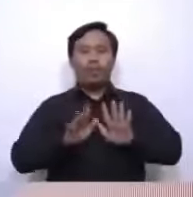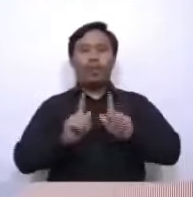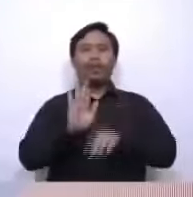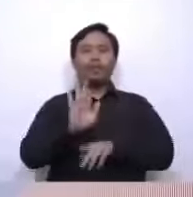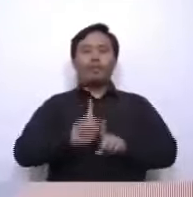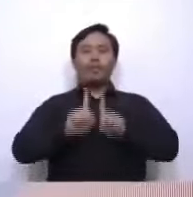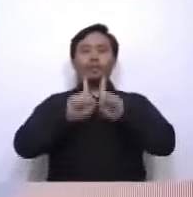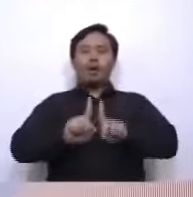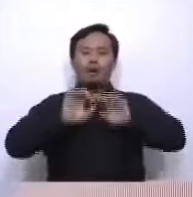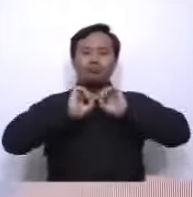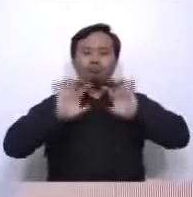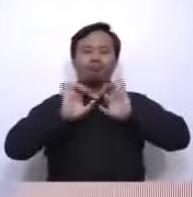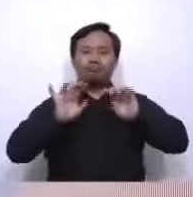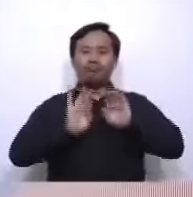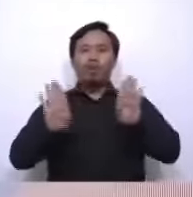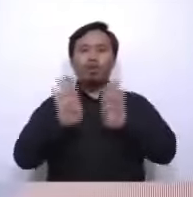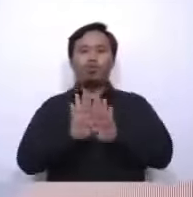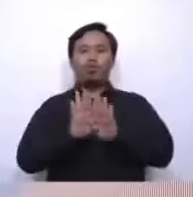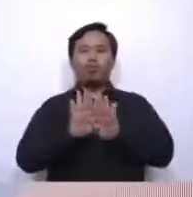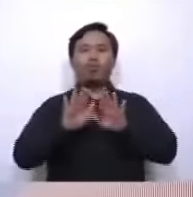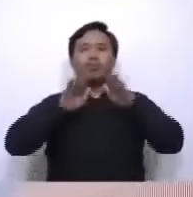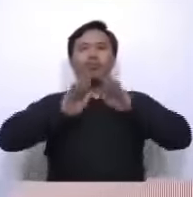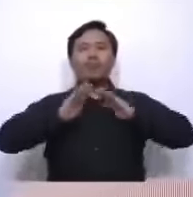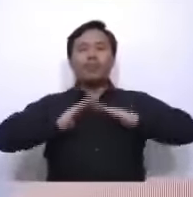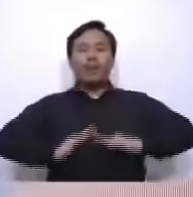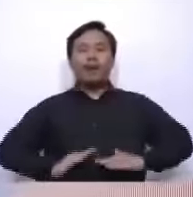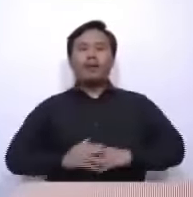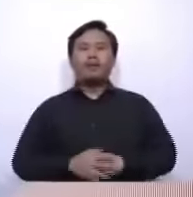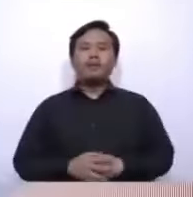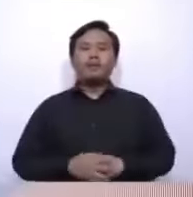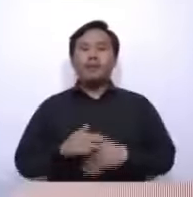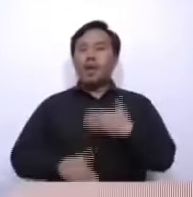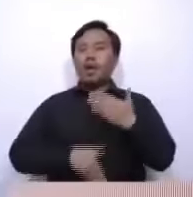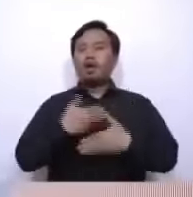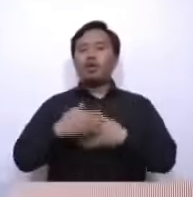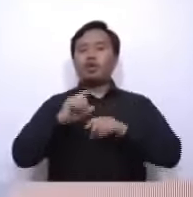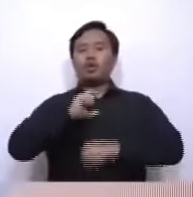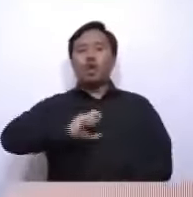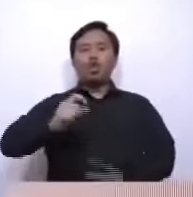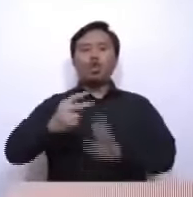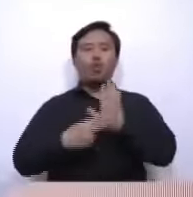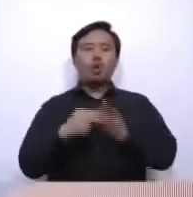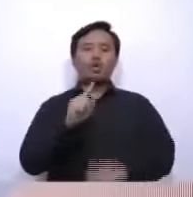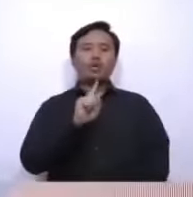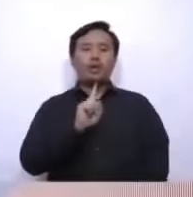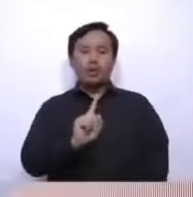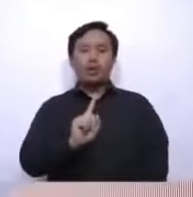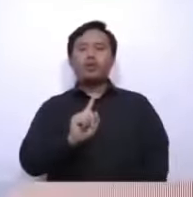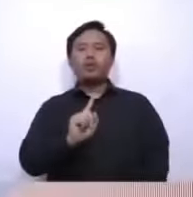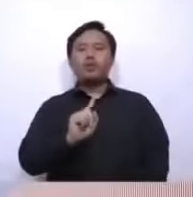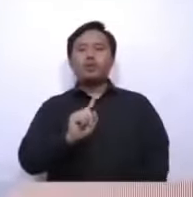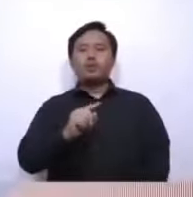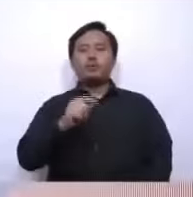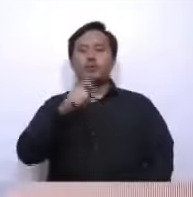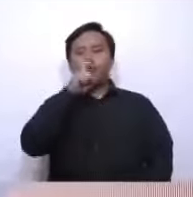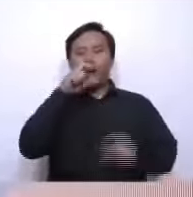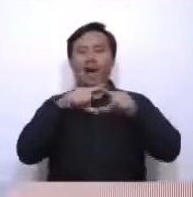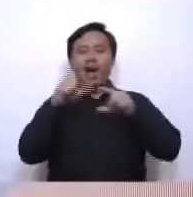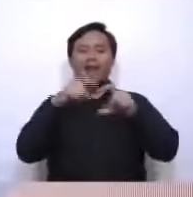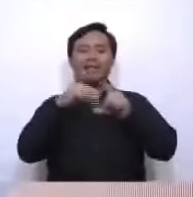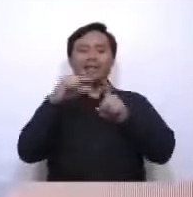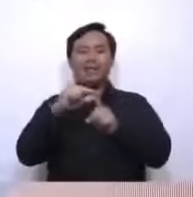calon menyampaikan pernyataan penutup. Langsung saja untuk pasangan calon nomor urut 1, Bapak Acep Adang Ruhyat dan Ibu Gitalis Dwi